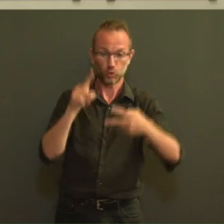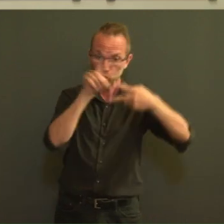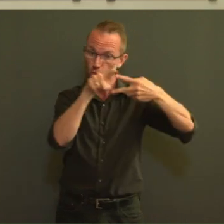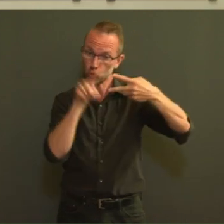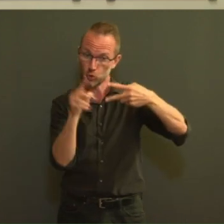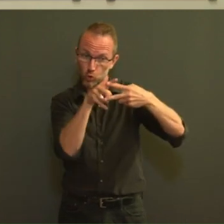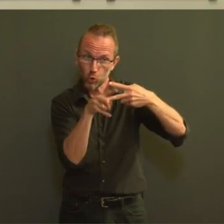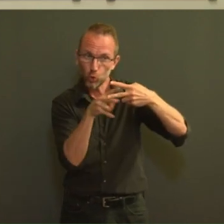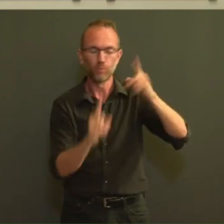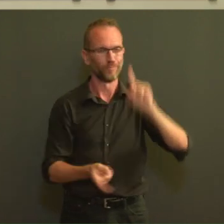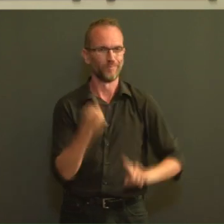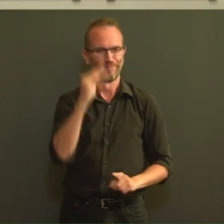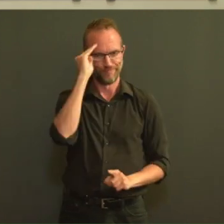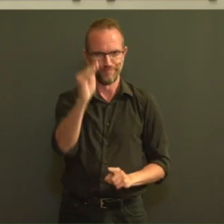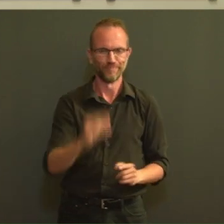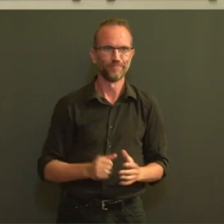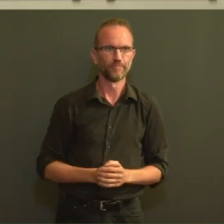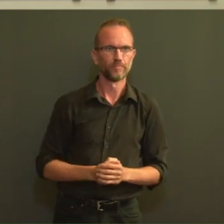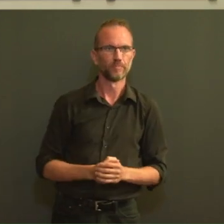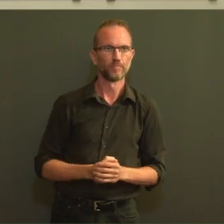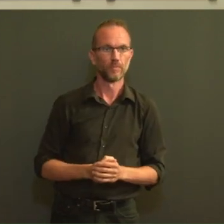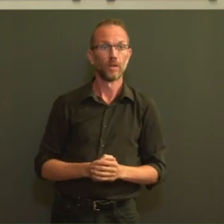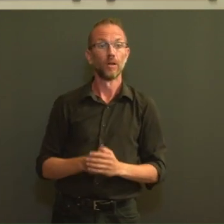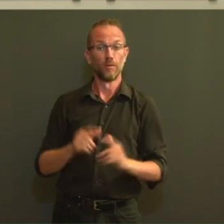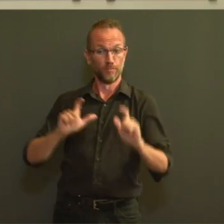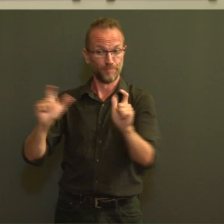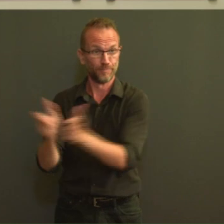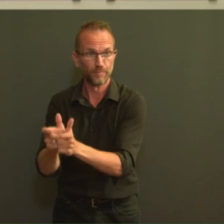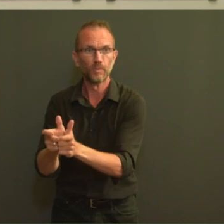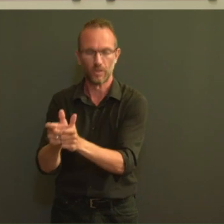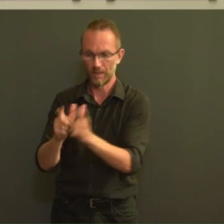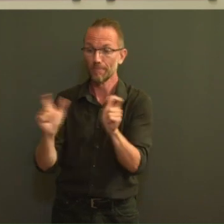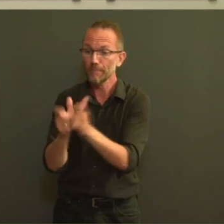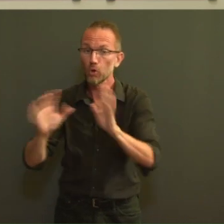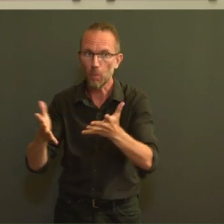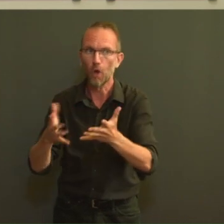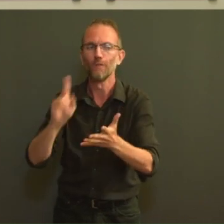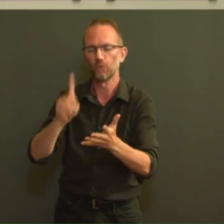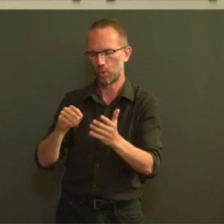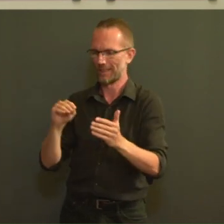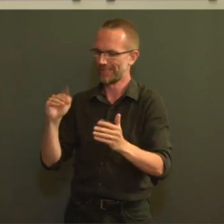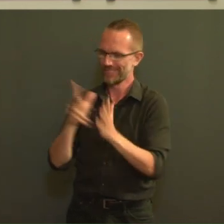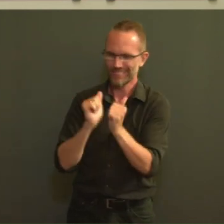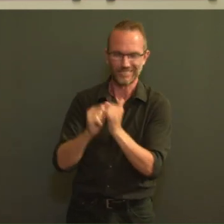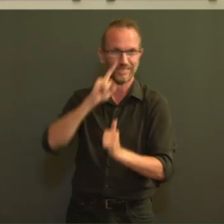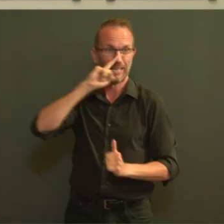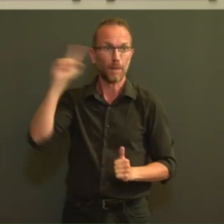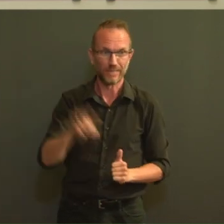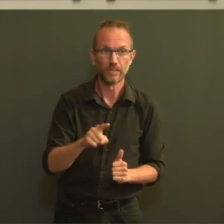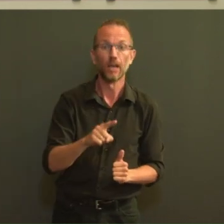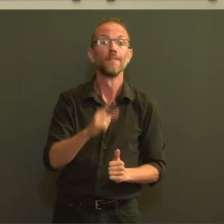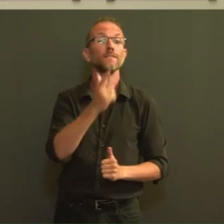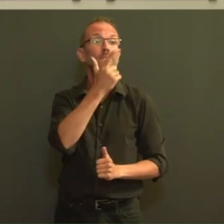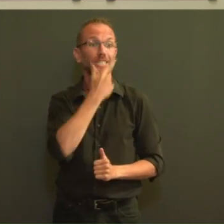infectées, nous avons besoin de tests. Les tests doivent être faits rapidement, facilement, être accessibles aux personnes qui en ont